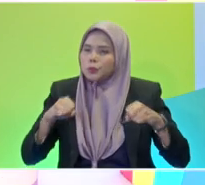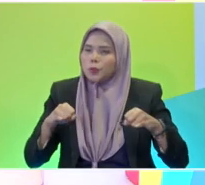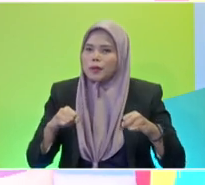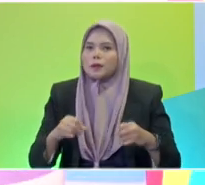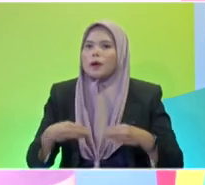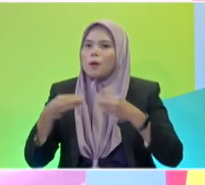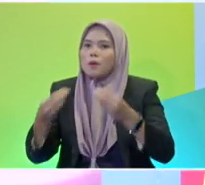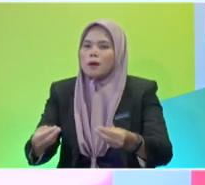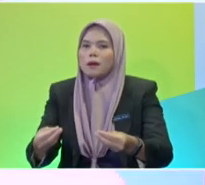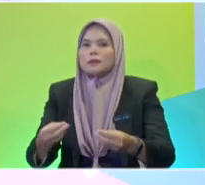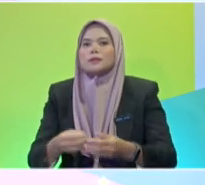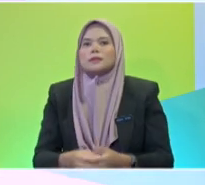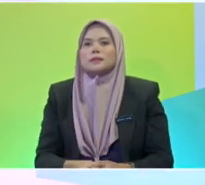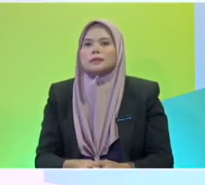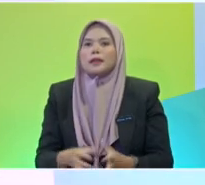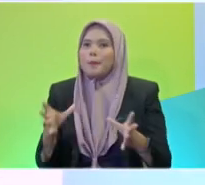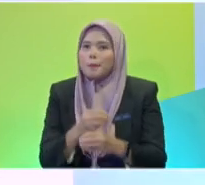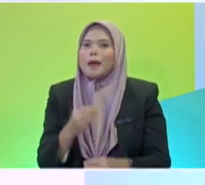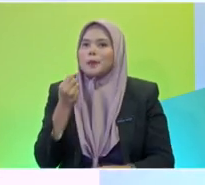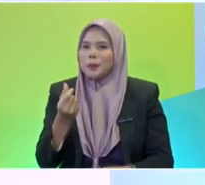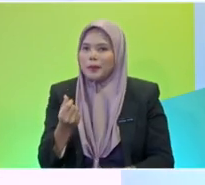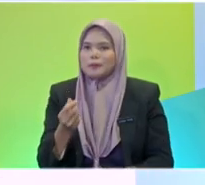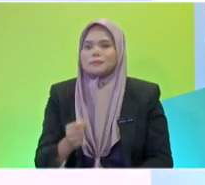dapat duit kita beli-beli lagi banyak